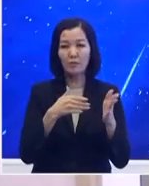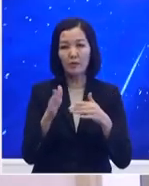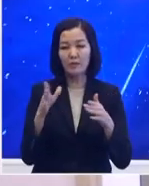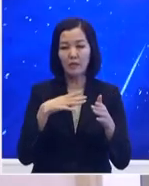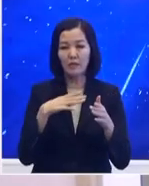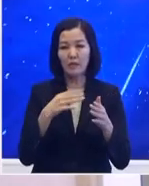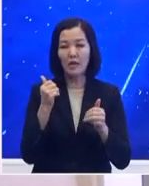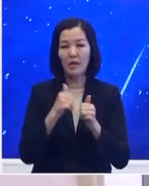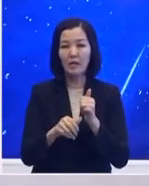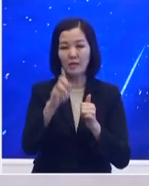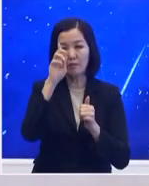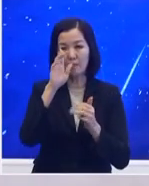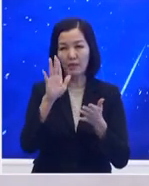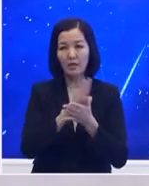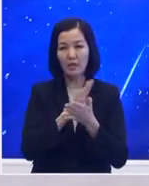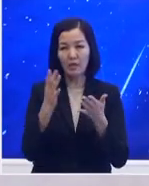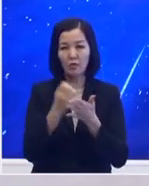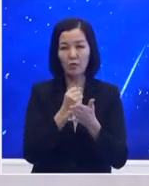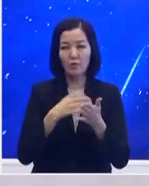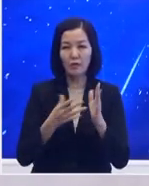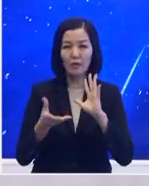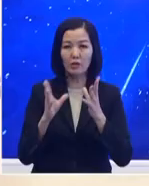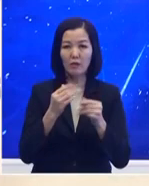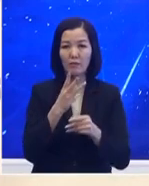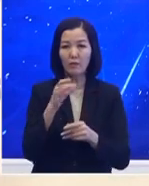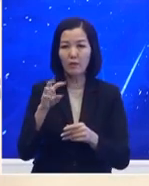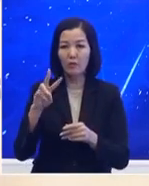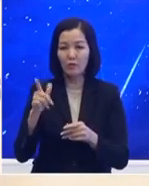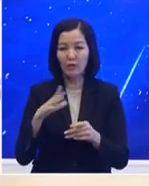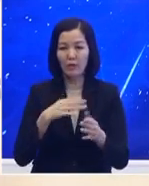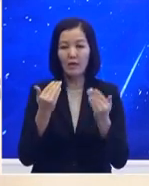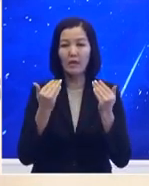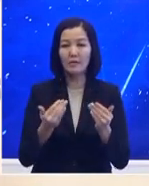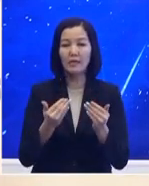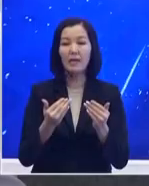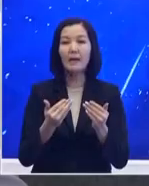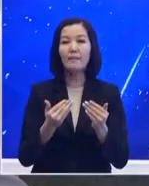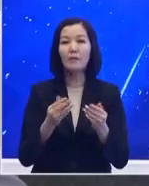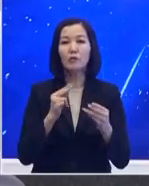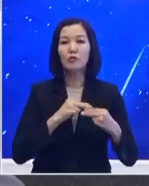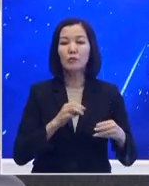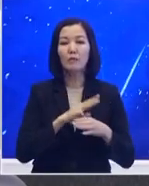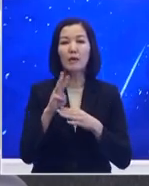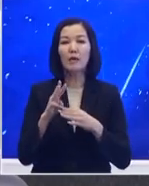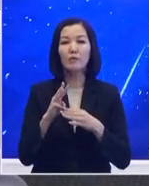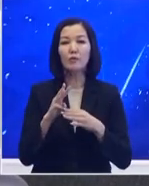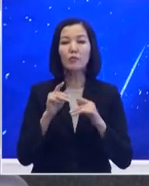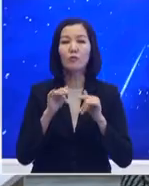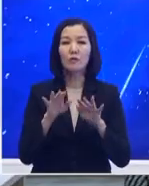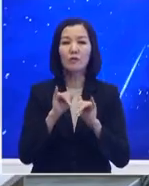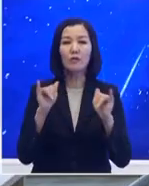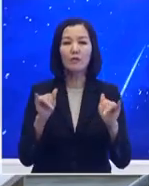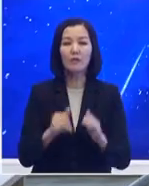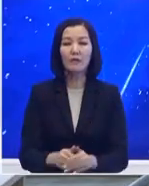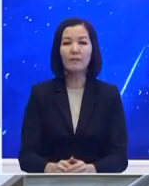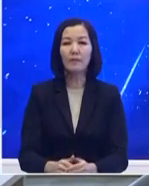тартты. Әрқайсы мемлекеттік грант ұтып алған. Жалпы құны 5 миллион теңге. Сонымен қатар оларды жұмыспен қамту ісі де ілгерілді.